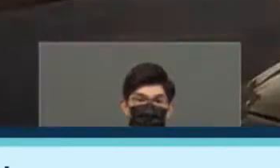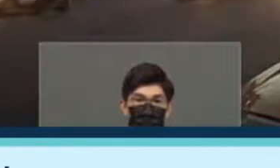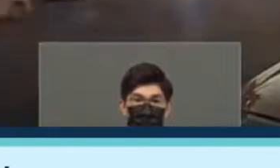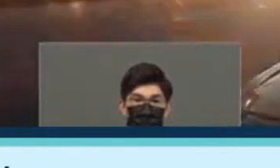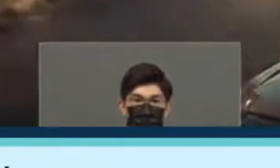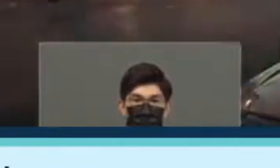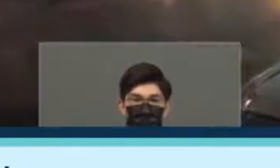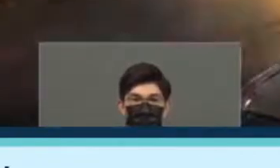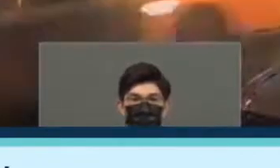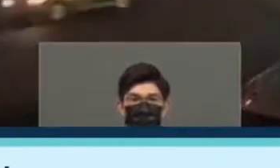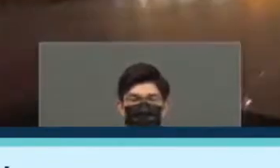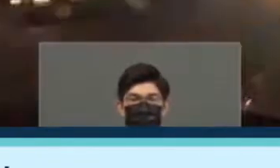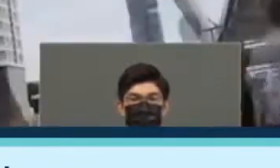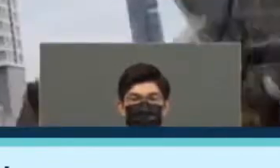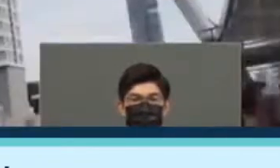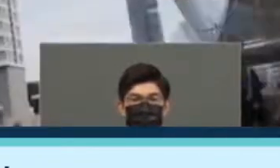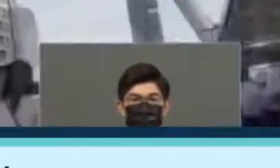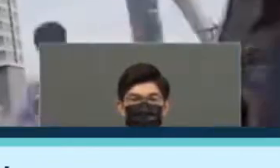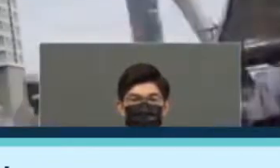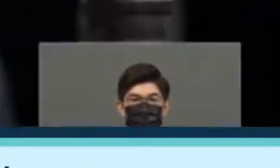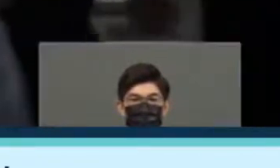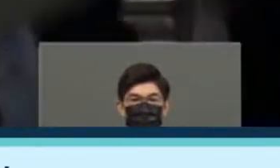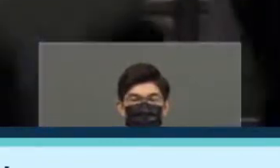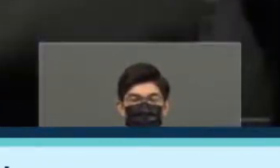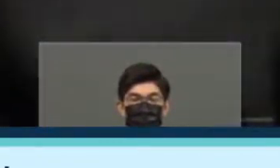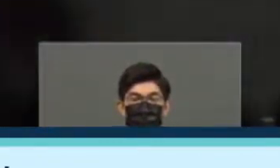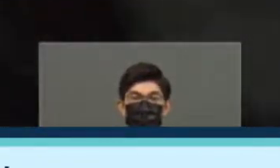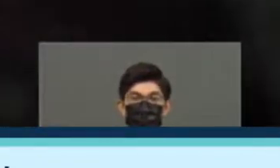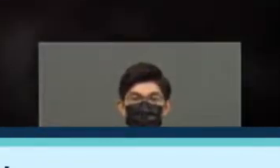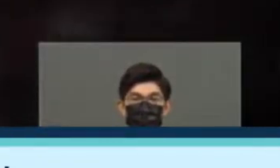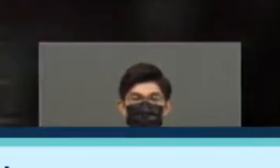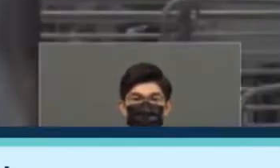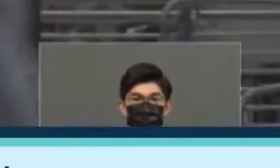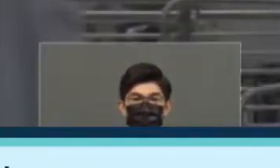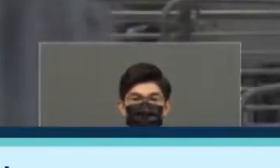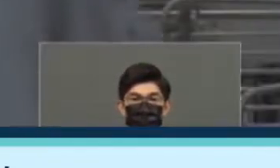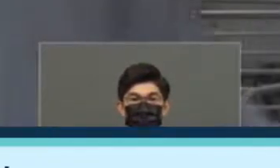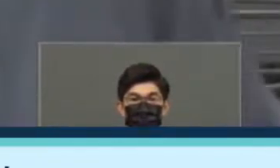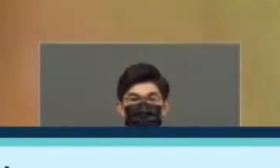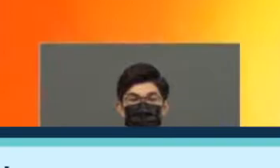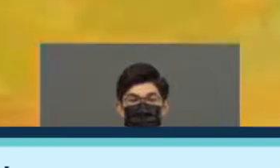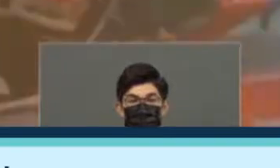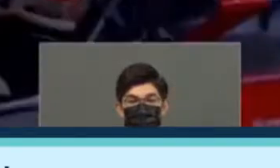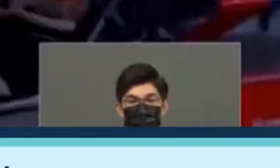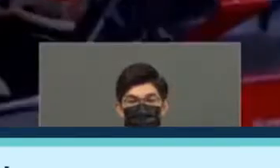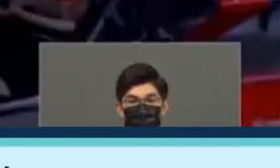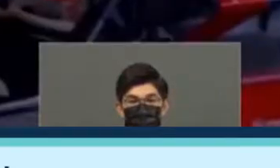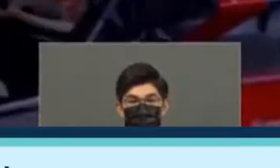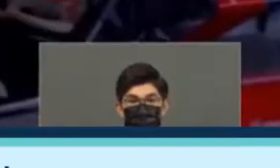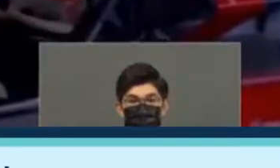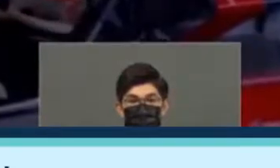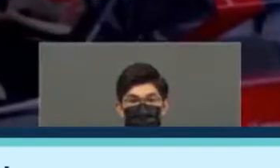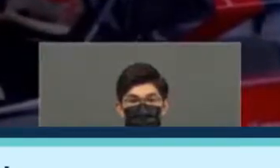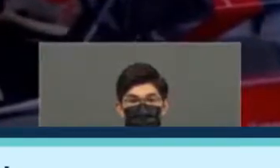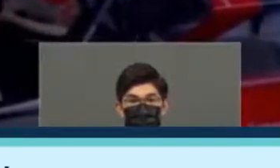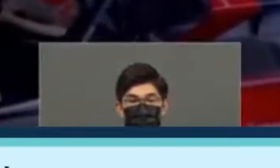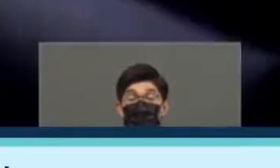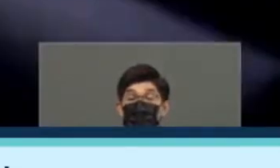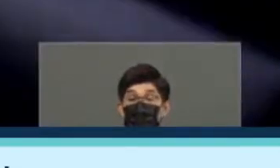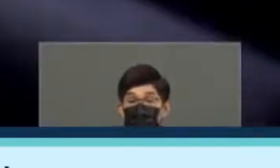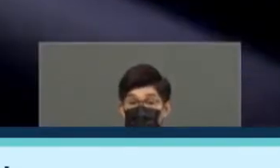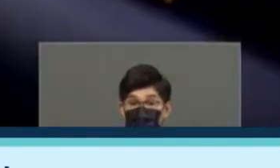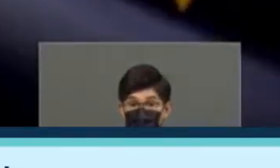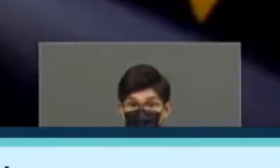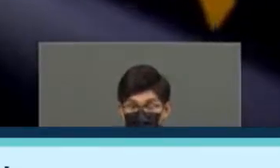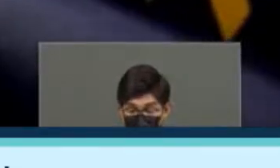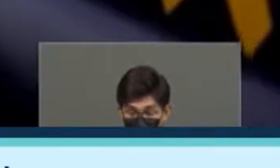นตรีเห็นชอบอนุมัติออกหนังสือเดินทางให้นักท่องเที่ยวชาวซาอุดีอาระเบียเข้ามาท่องเที่ยวในประเทศไทยได้30วันโดยไม่ต้องขอวี